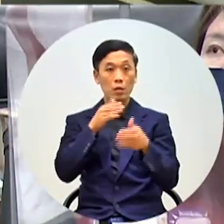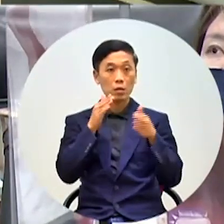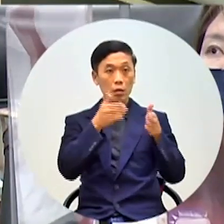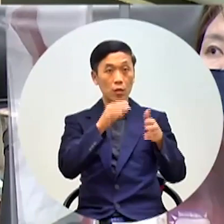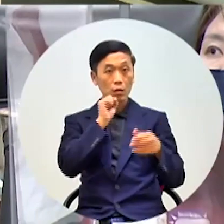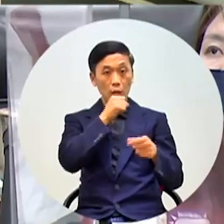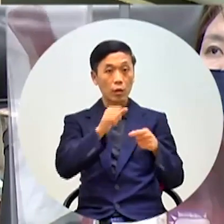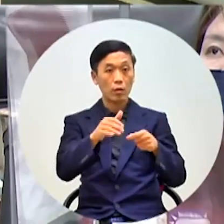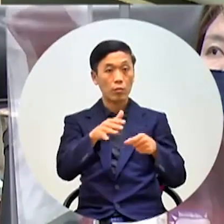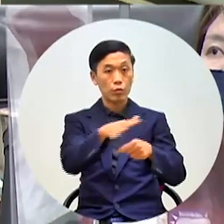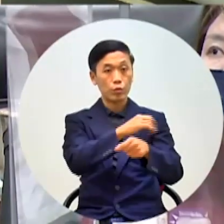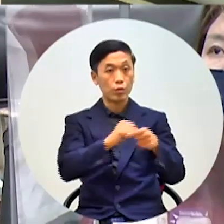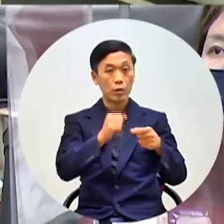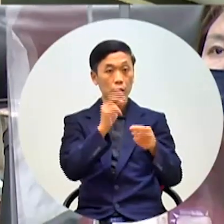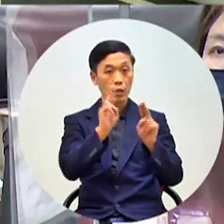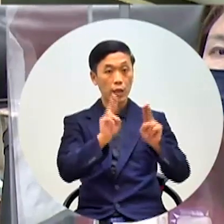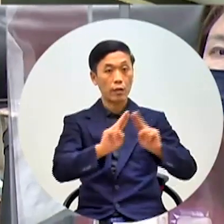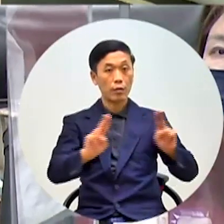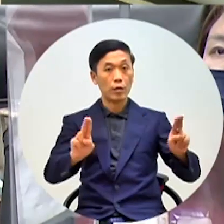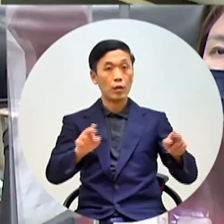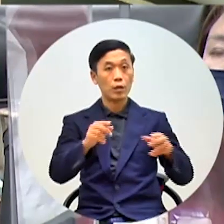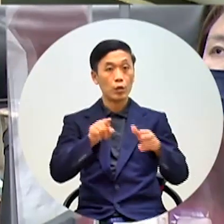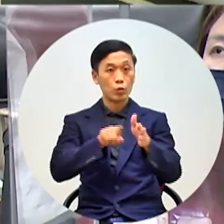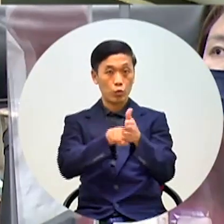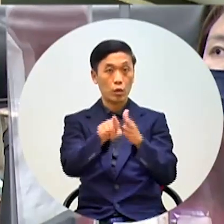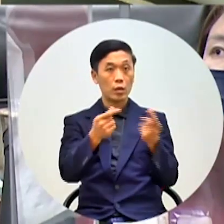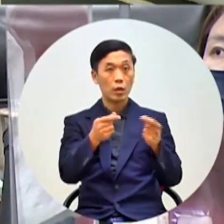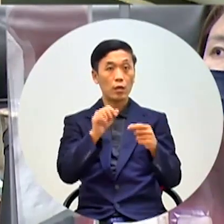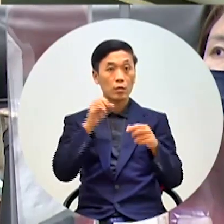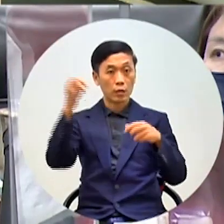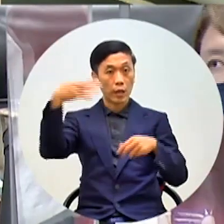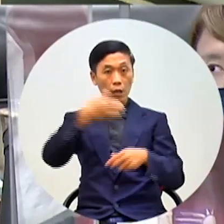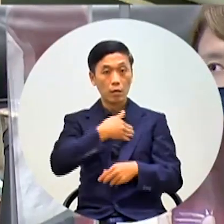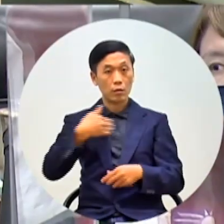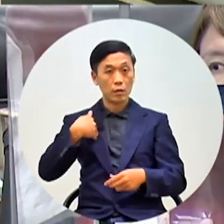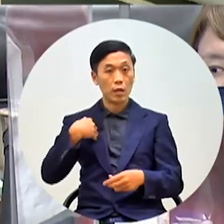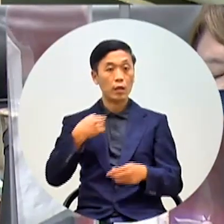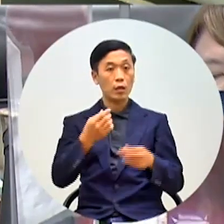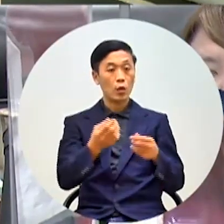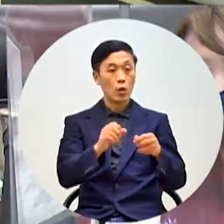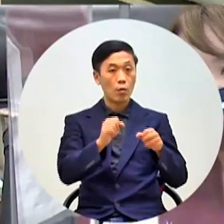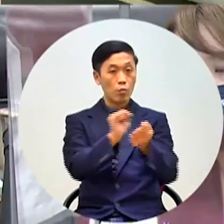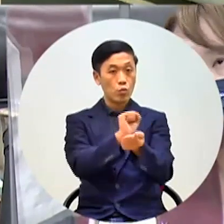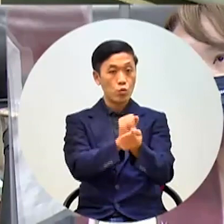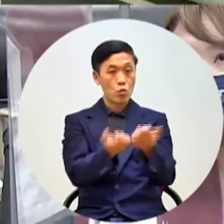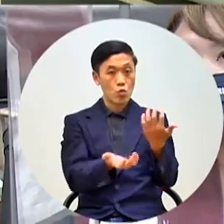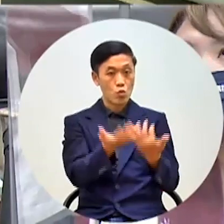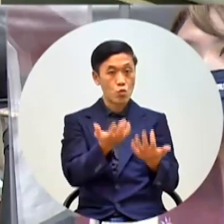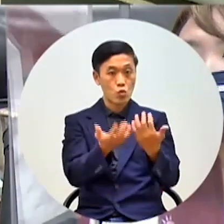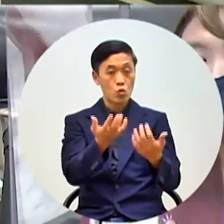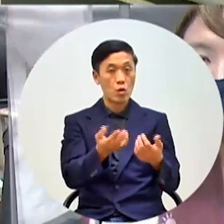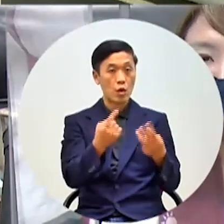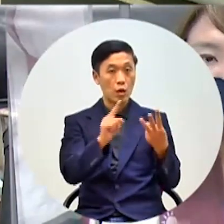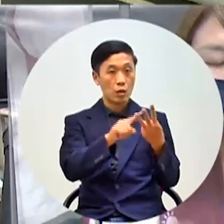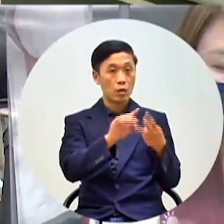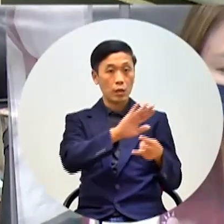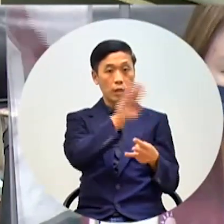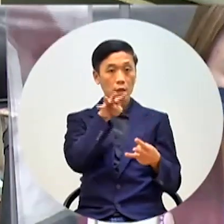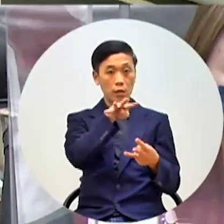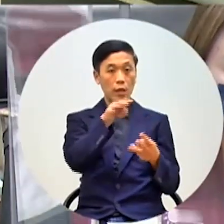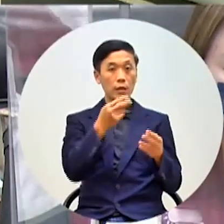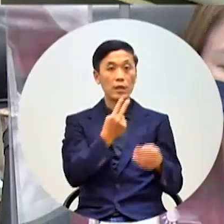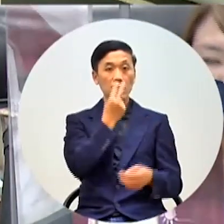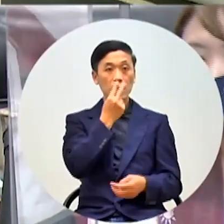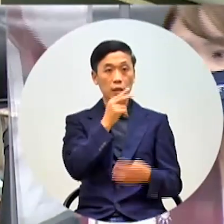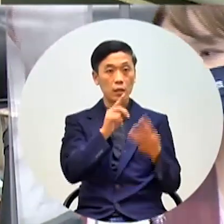电啊，太阳能、煤炭，啊，搁一个那个天然气，